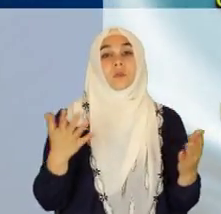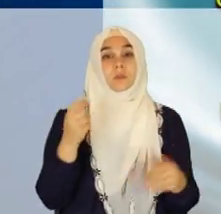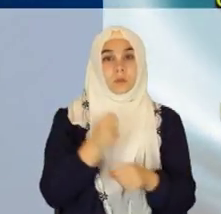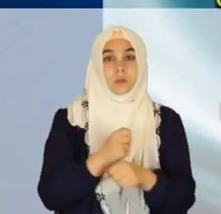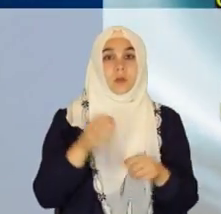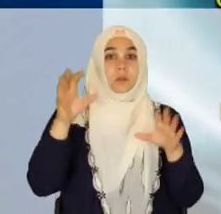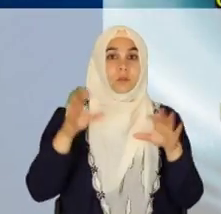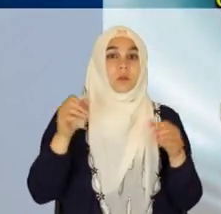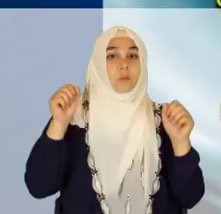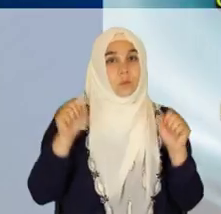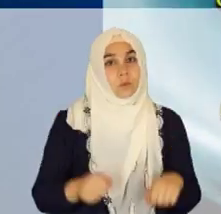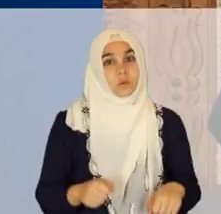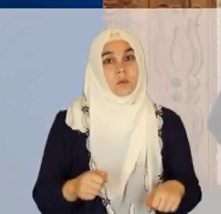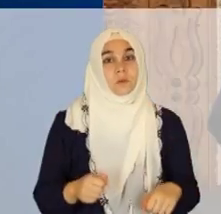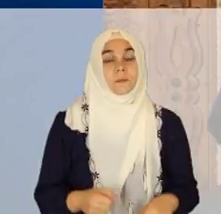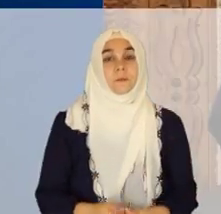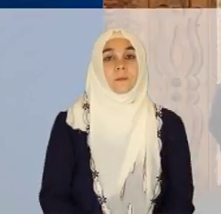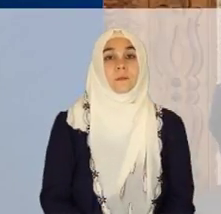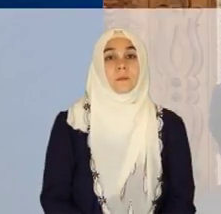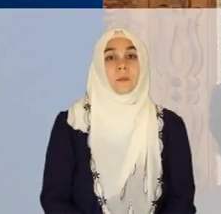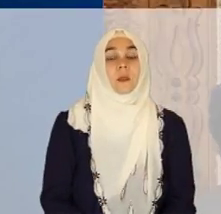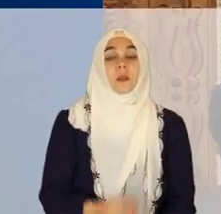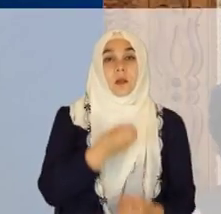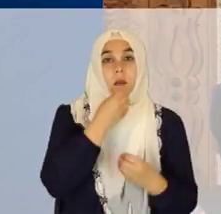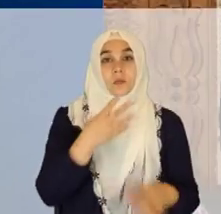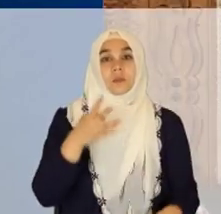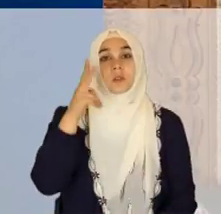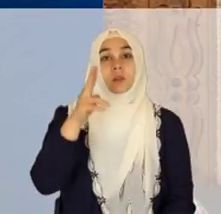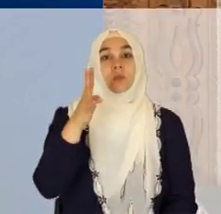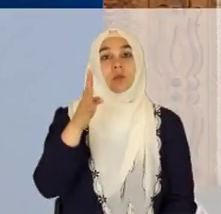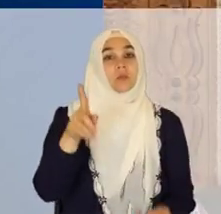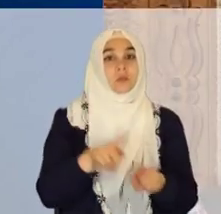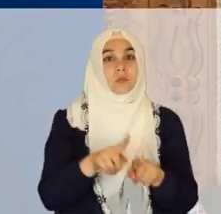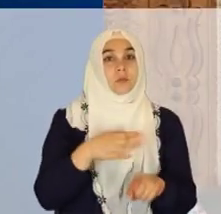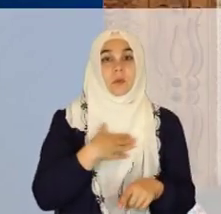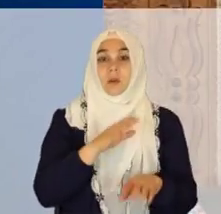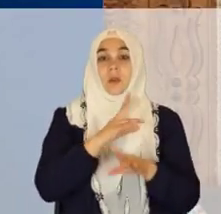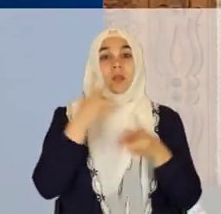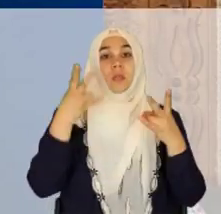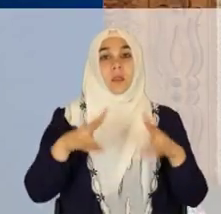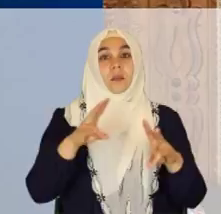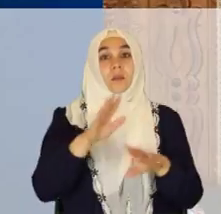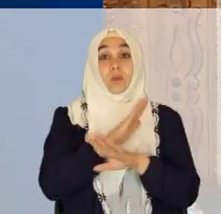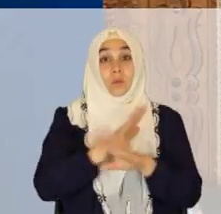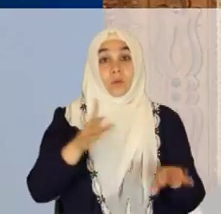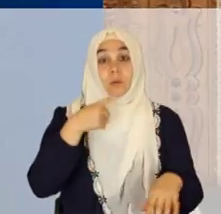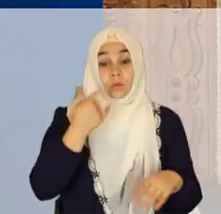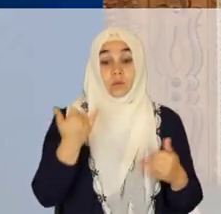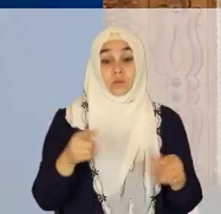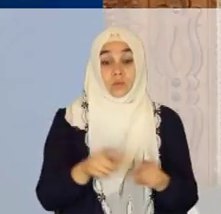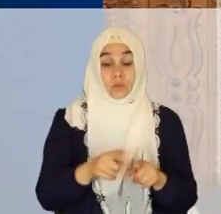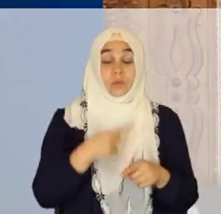ishim shariatga to'g'ri keladimi? O'sha 2004-yilda ham yo'q deganman, yana ham yo'q deyman, yana so'rasangiz yana yo'q